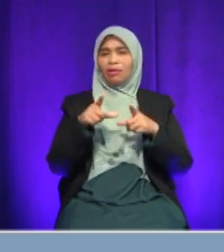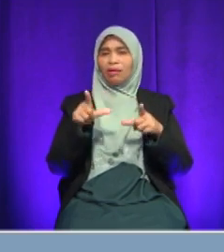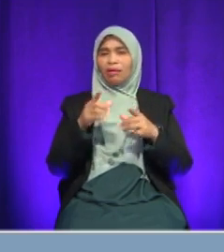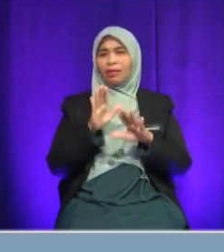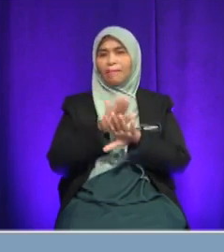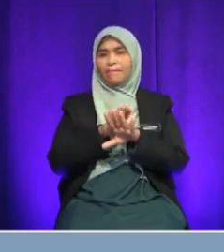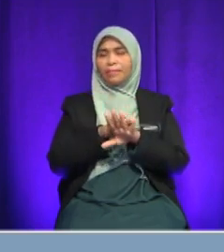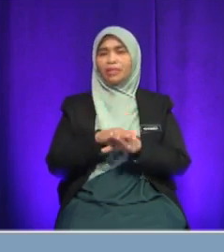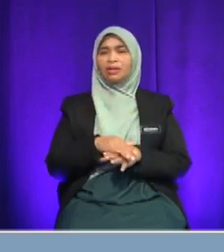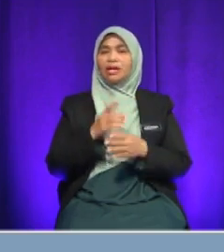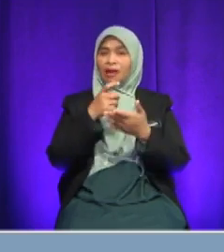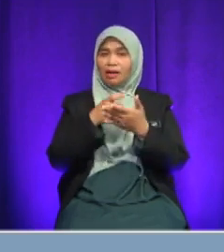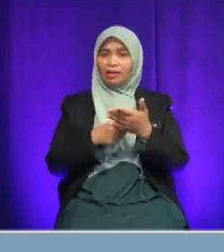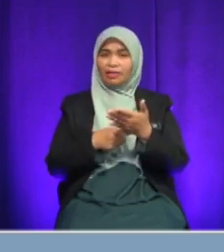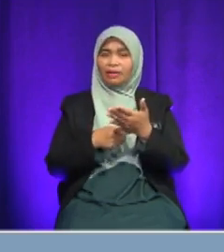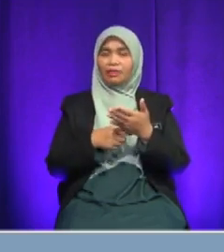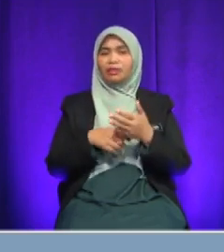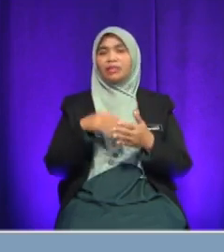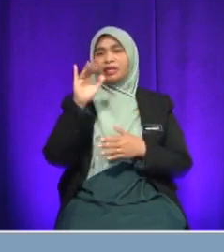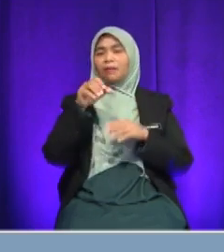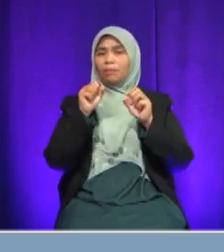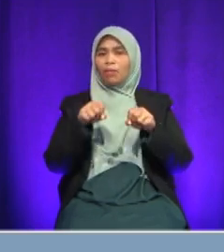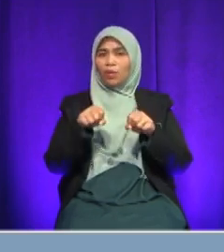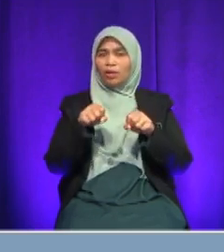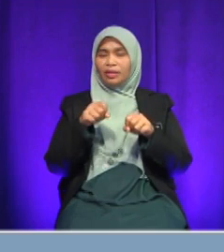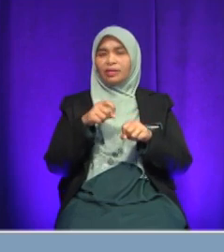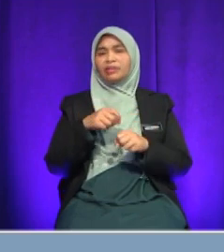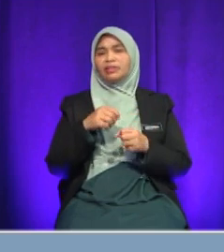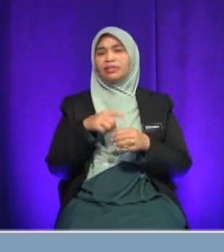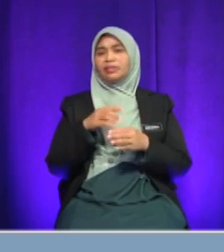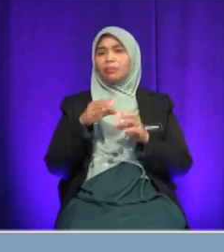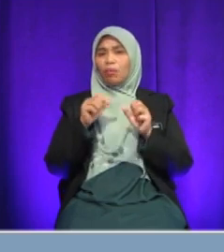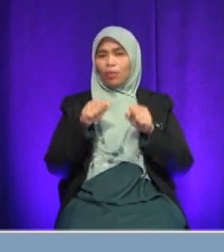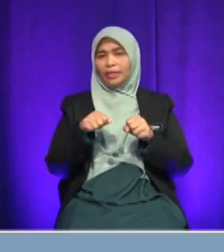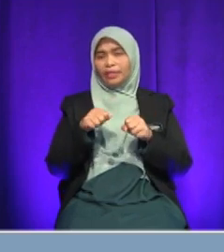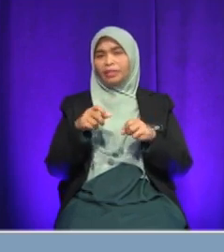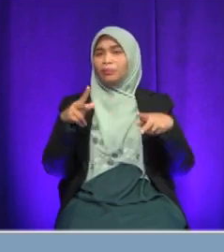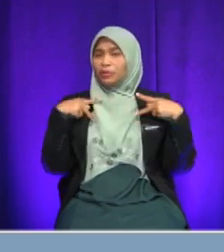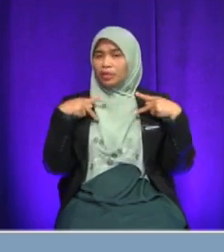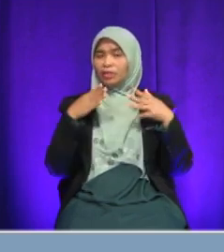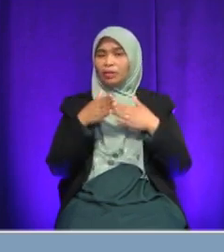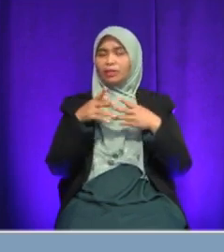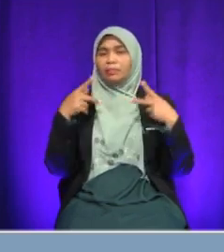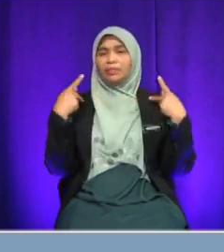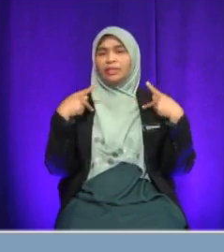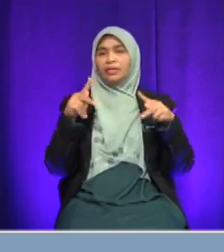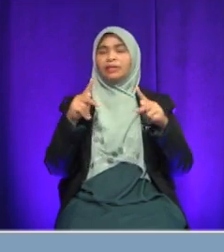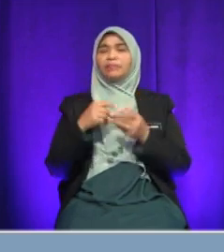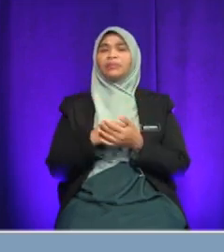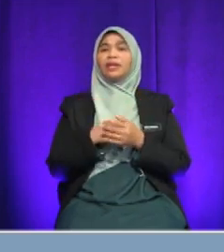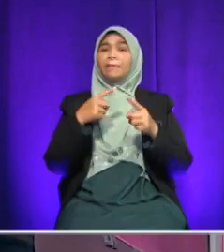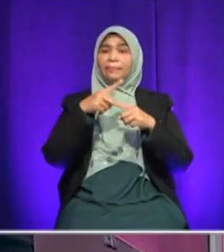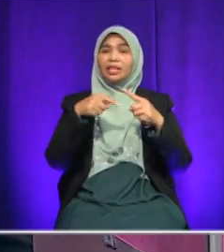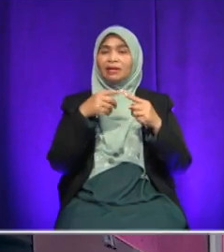Jawapan dia B, harga mampu milik yang ditawarkan oleh peniaga. Okey, betul Aifah. Okey, so biasanya apabila